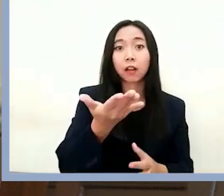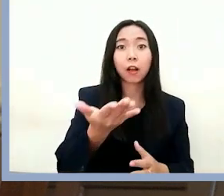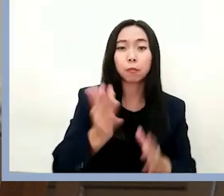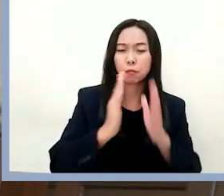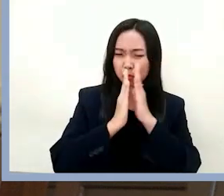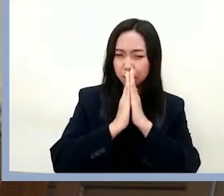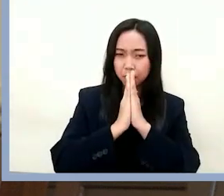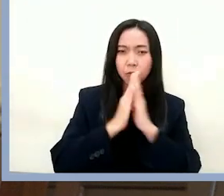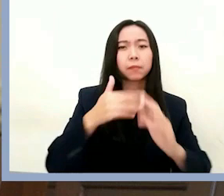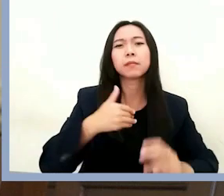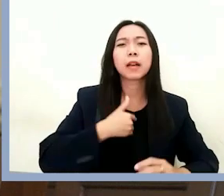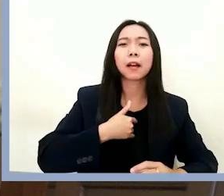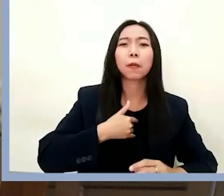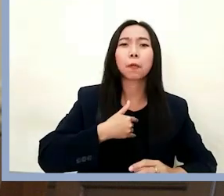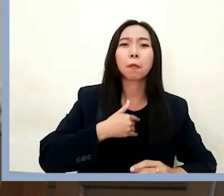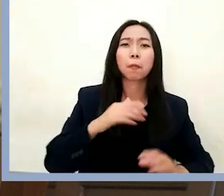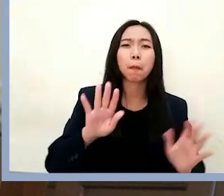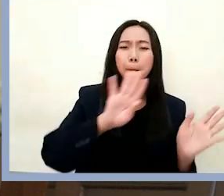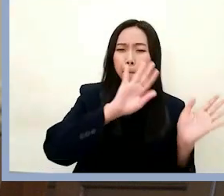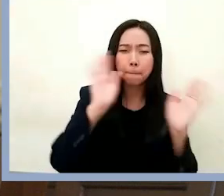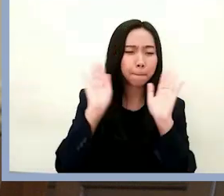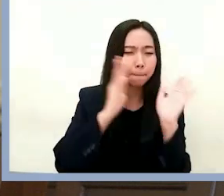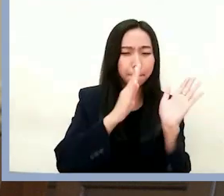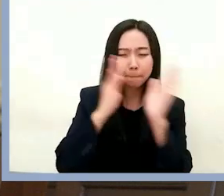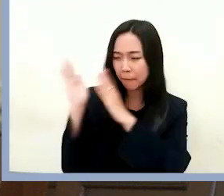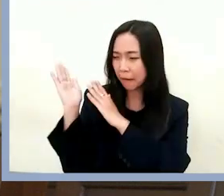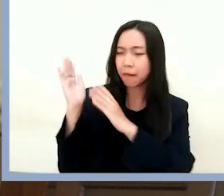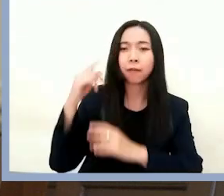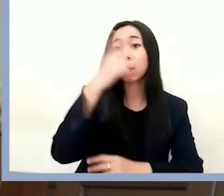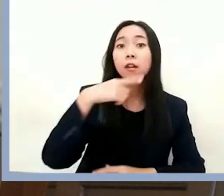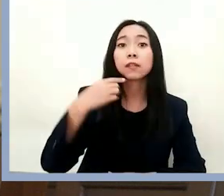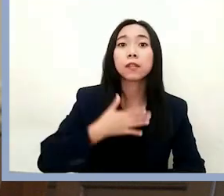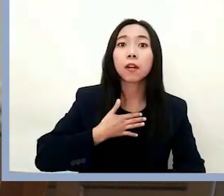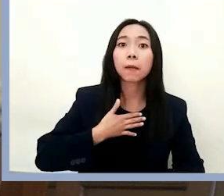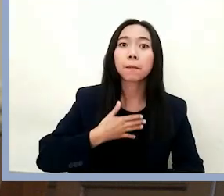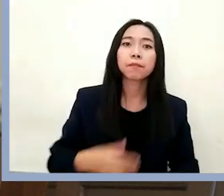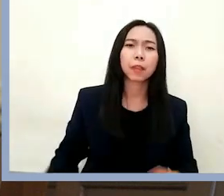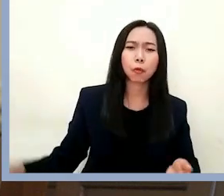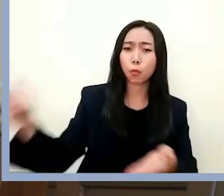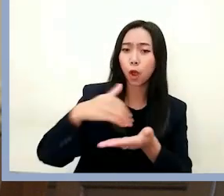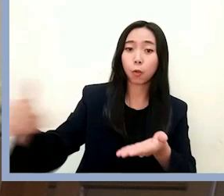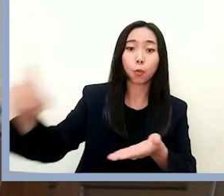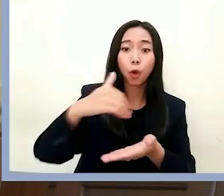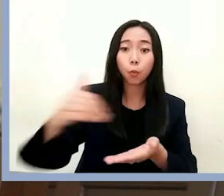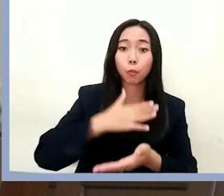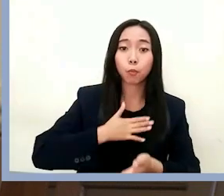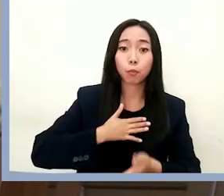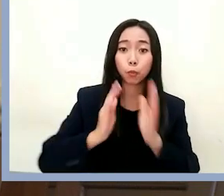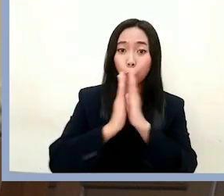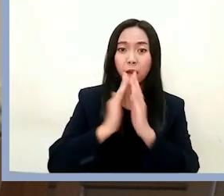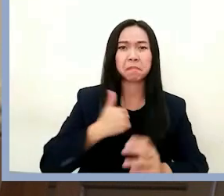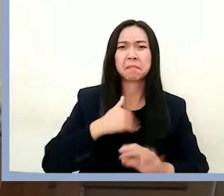aku akan memalingkan mukaku bahkan sekalipun kamu berkali-kali Berdoa Aku tidak akan mendengarkannya